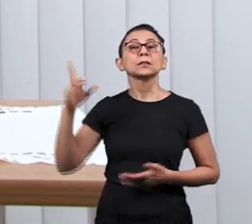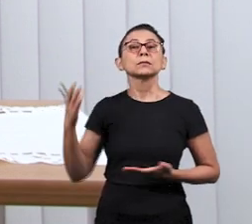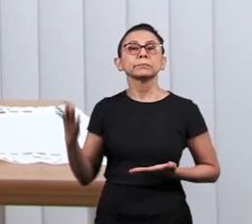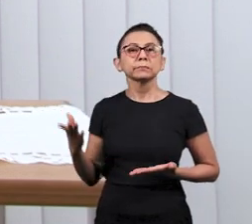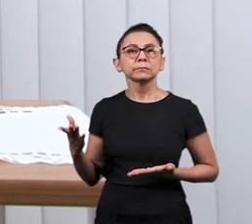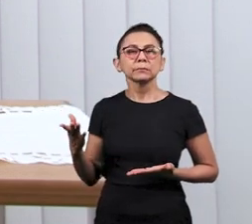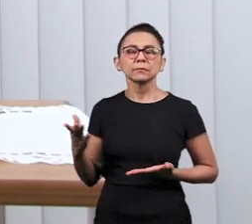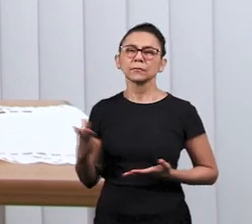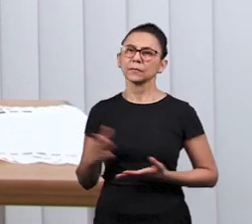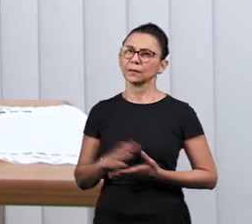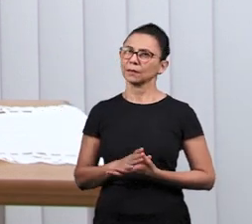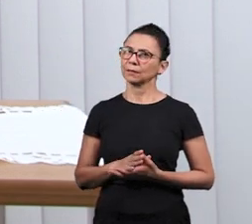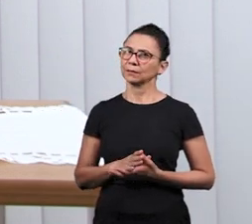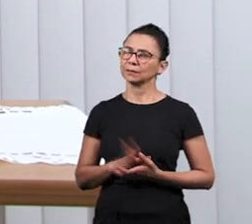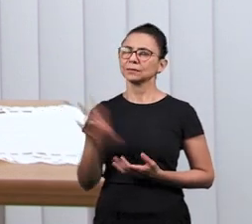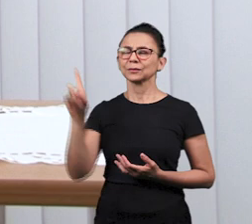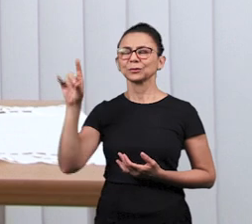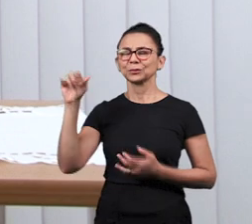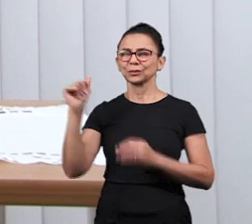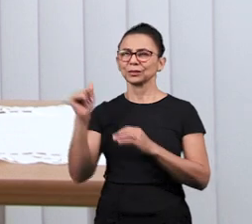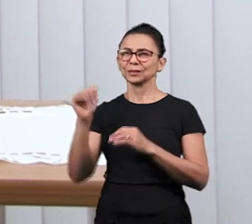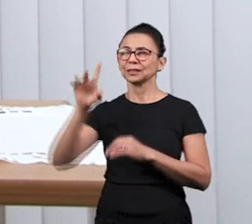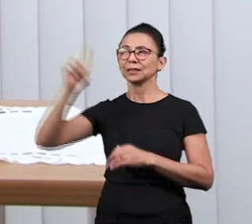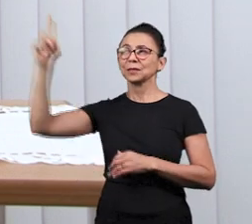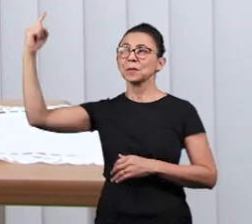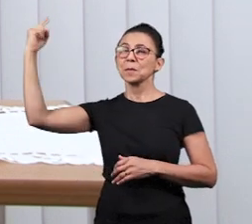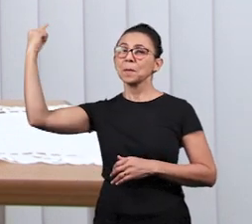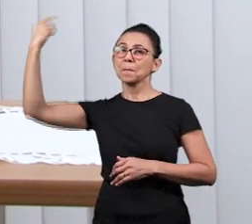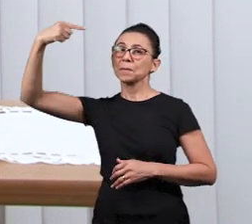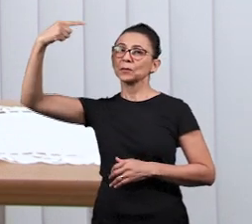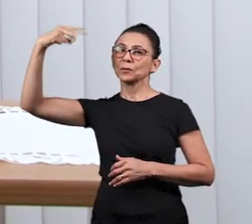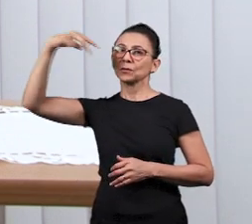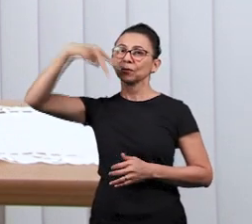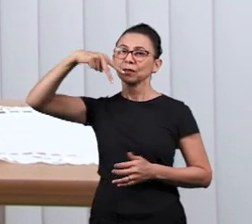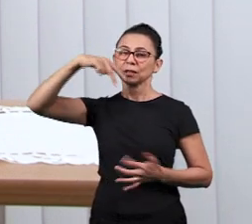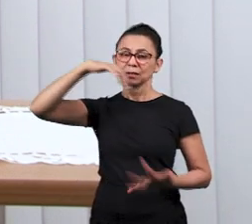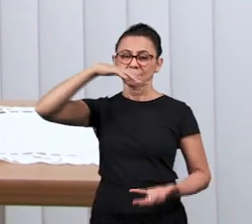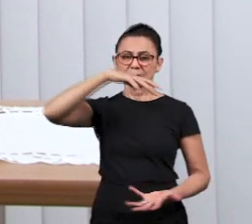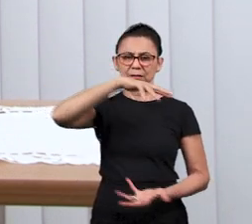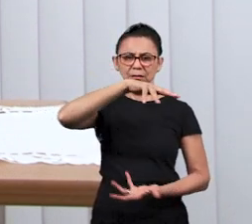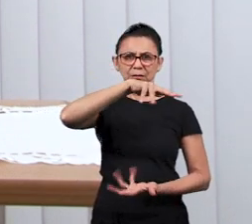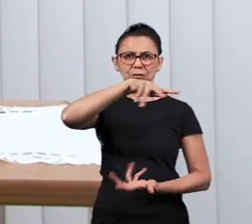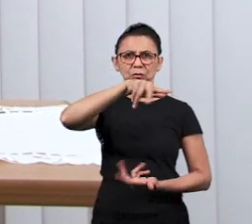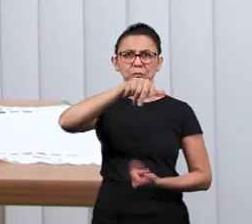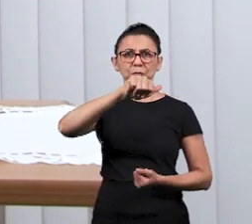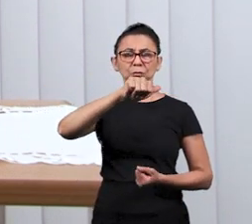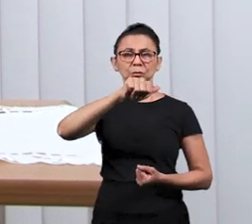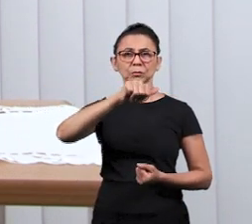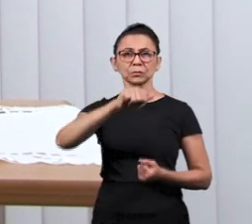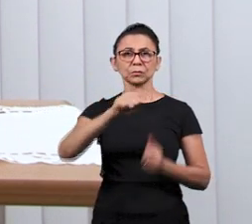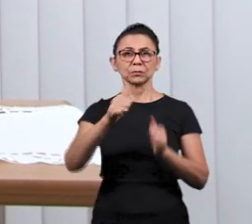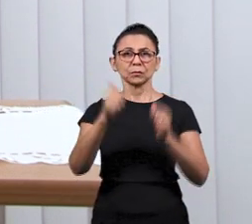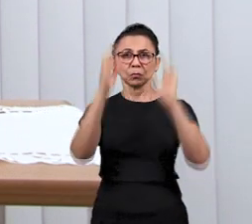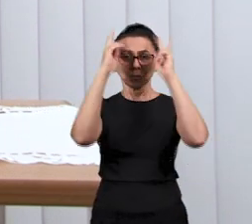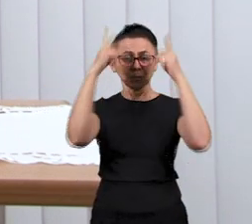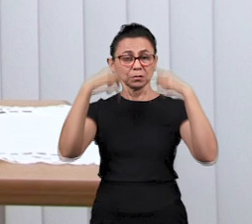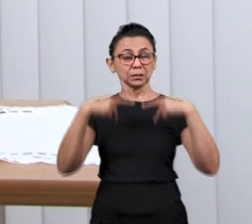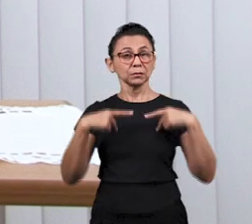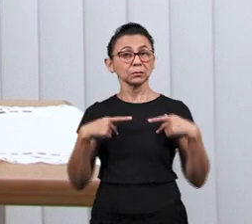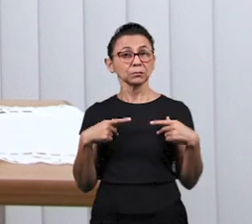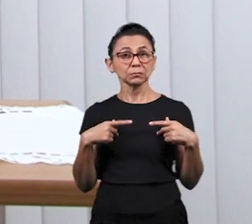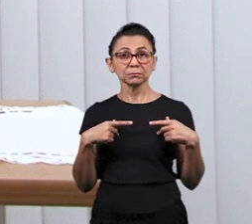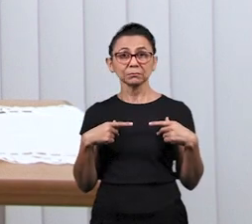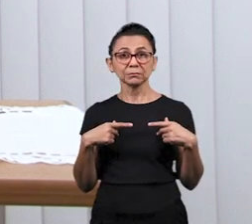Сына Единородного Иисуса Христа, чтобы умереть вместо нас и принести